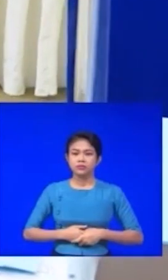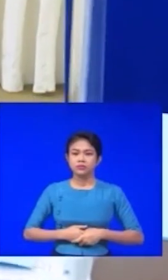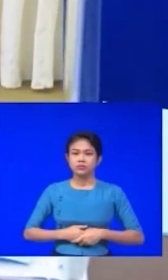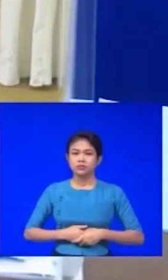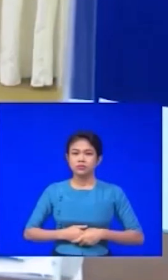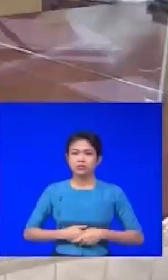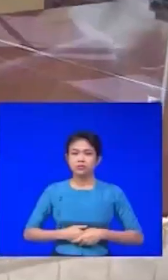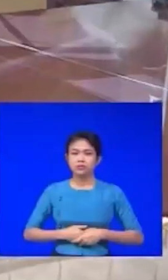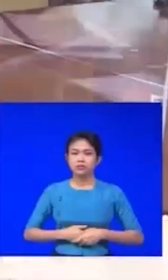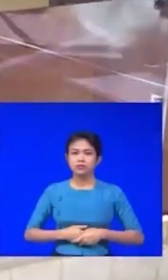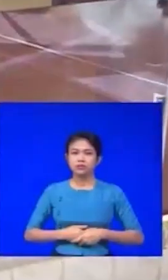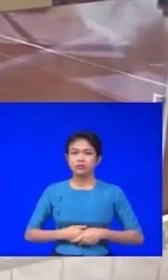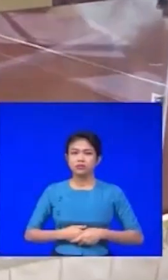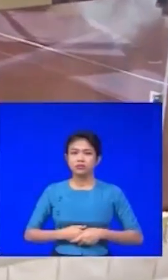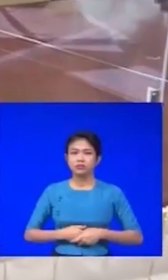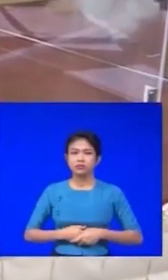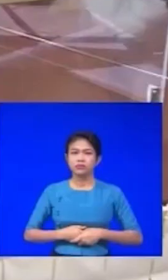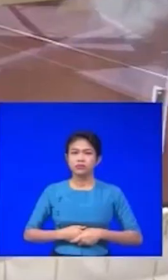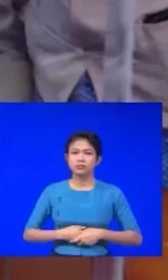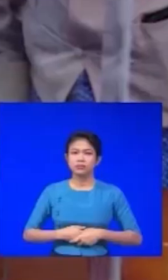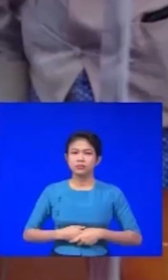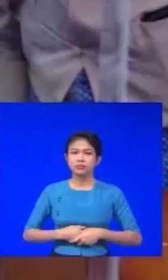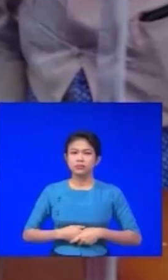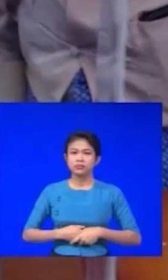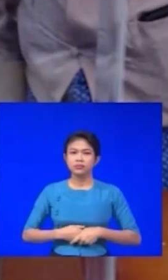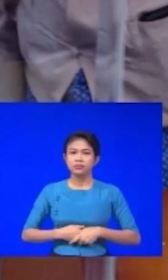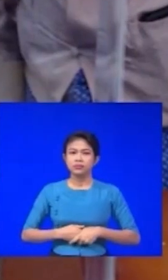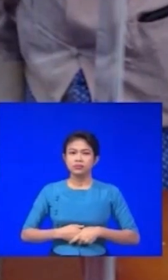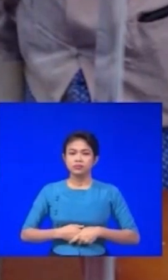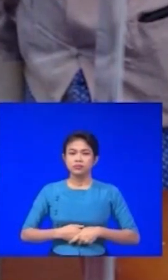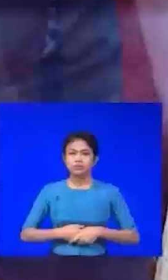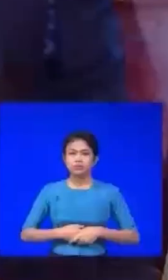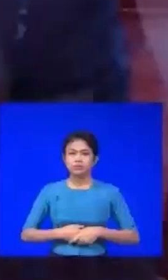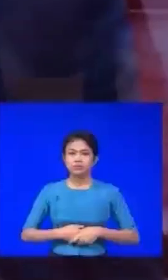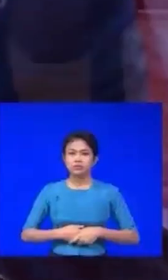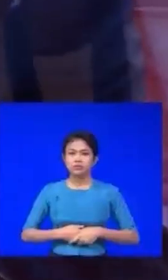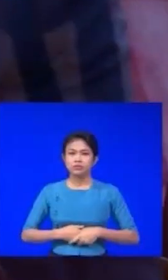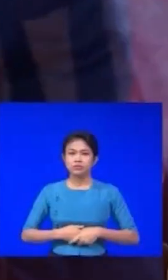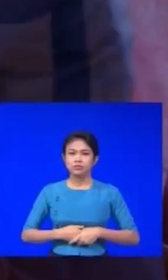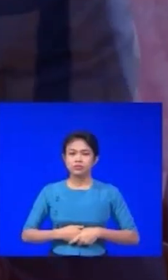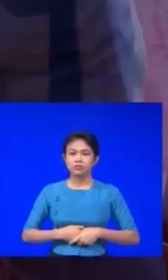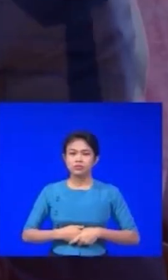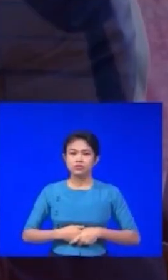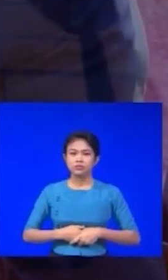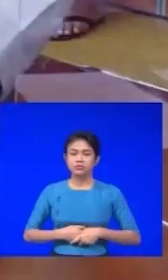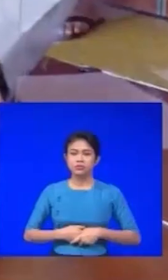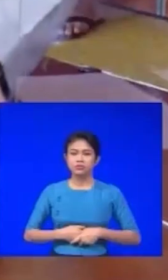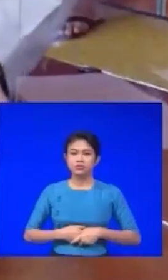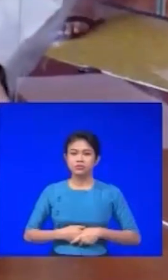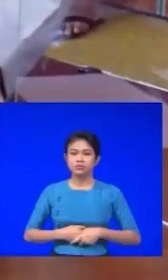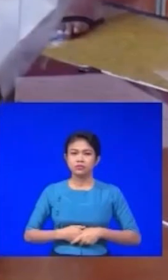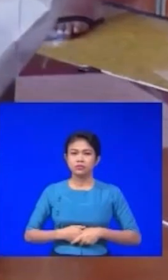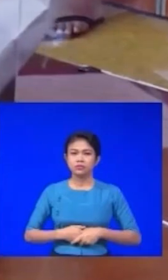င်တိုင်းသားလက်နက်ကိုင်ဖွဲ့၅ဖွဲ့နဲ့စစ်ကောင်စီတို့နေပြီးတော့မှ3ရက်ကြာဆွေးနွေးသဘောတူလက်မှတ်ရေးထိုးခဲ့ကြပါသေးတယ်။ကျွန်တော်ထပ်အောင်ပါ